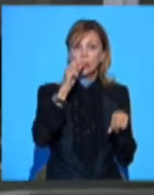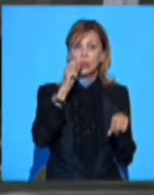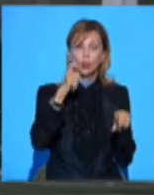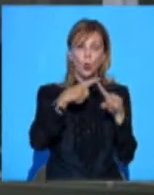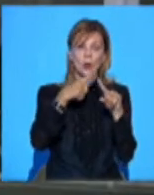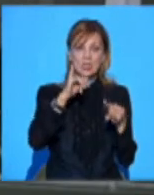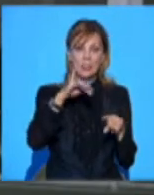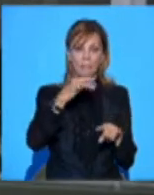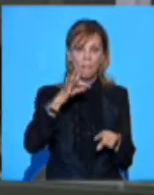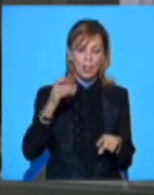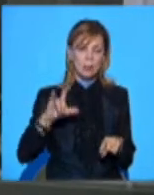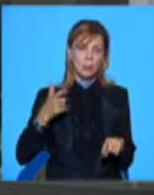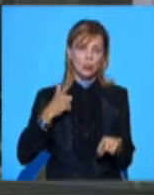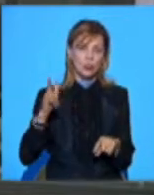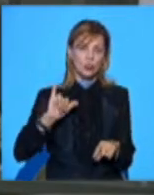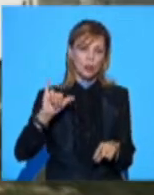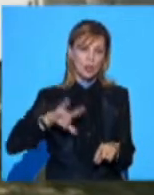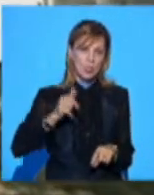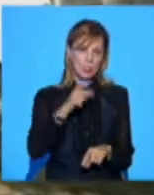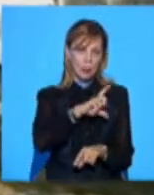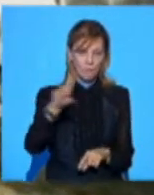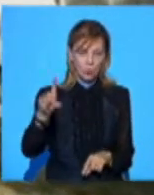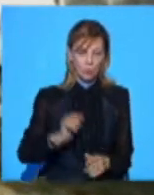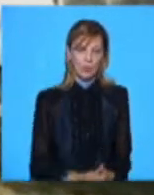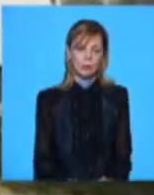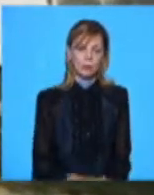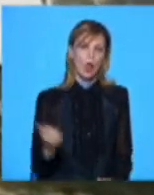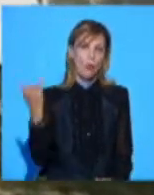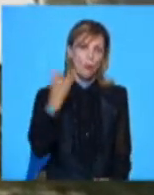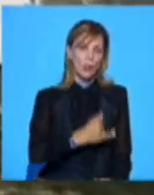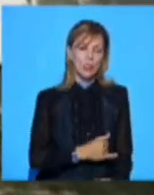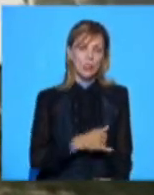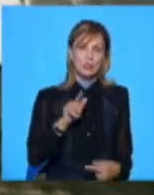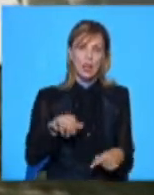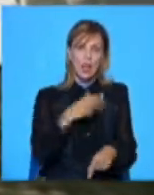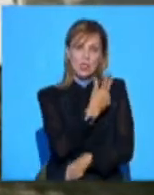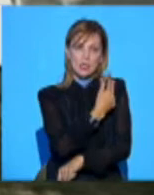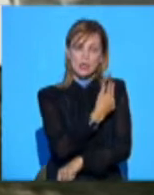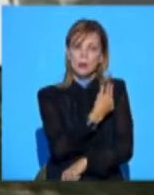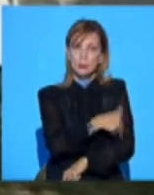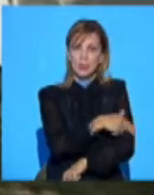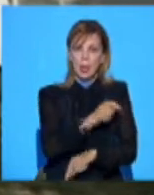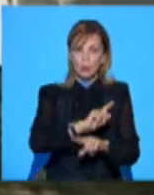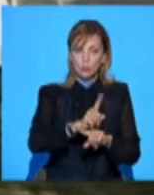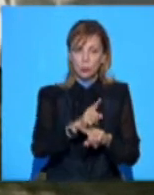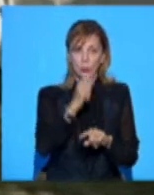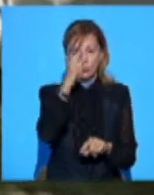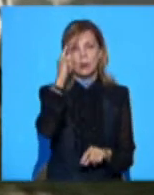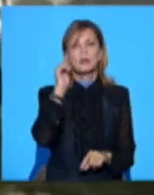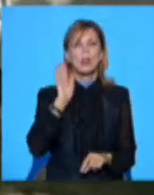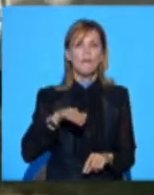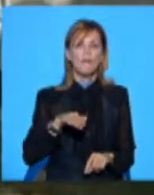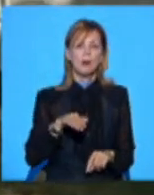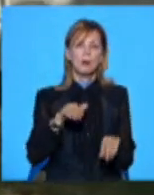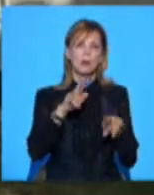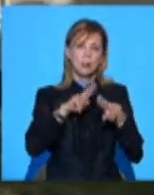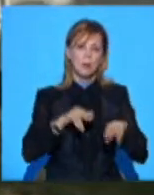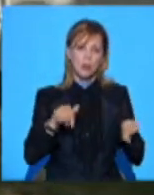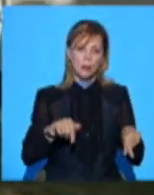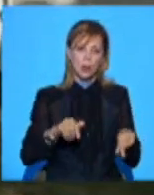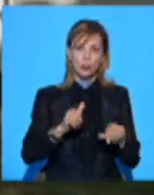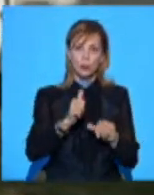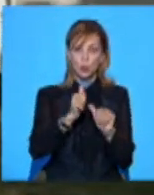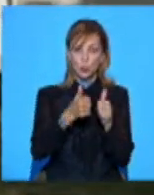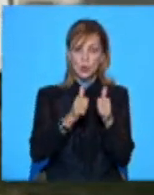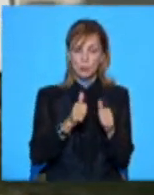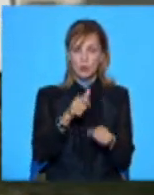se face vinovat de situația creată. S-au prezentat în camera de gardă. Pe secție la boli infecțioase avem 11 pacienți, 4